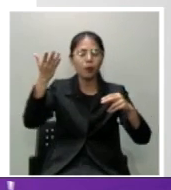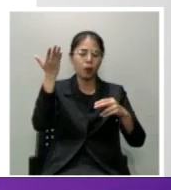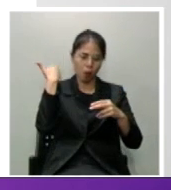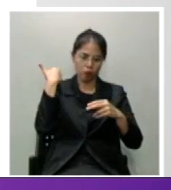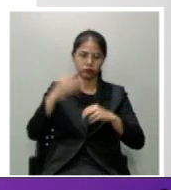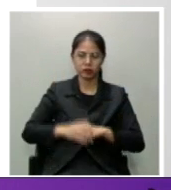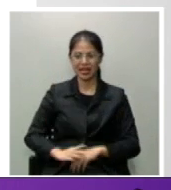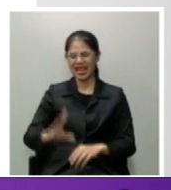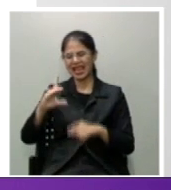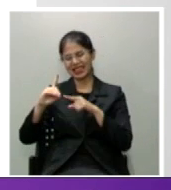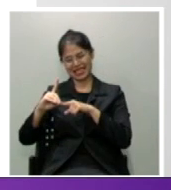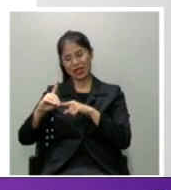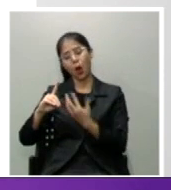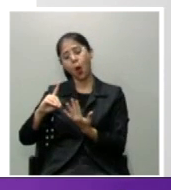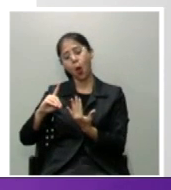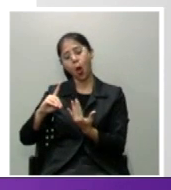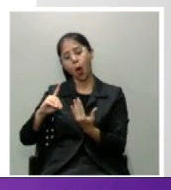โซนดีรอให้เขาขยาย